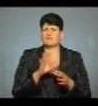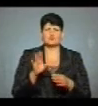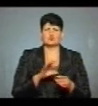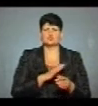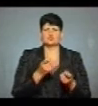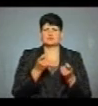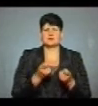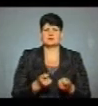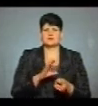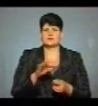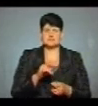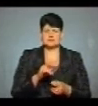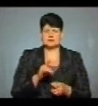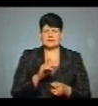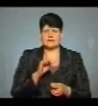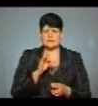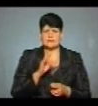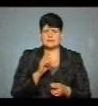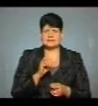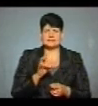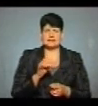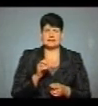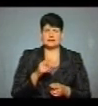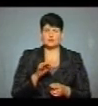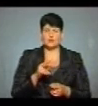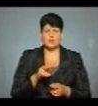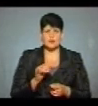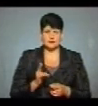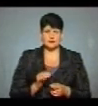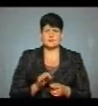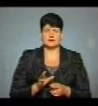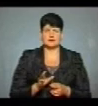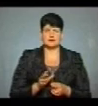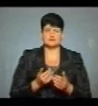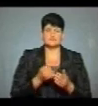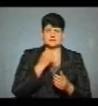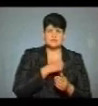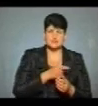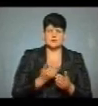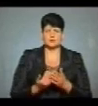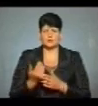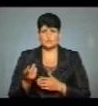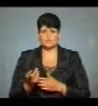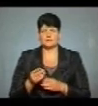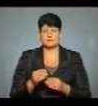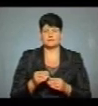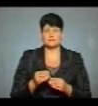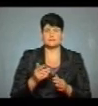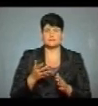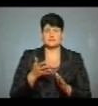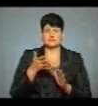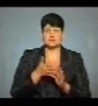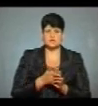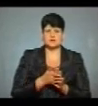недоліки в якості, які в нас і зараз існують, і будуть існувати із новою системою, вони покривалися за рахунок того, що ми надлишково витрачали